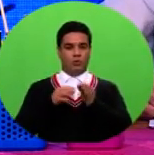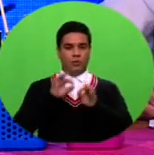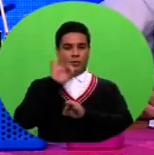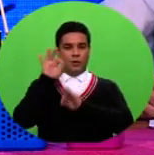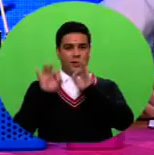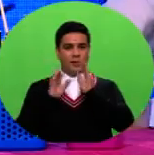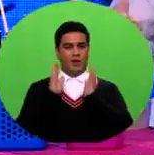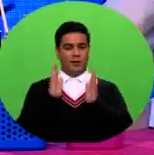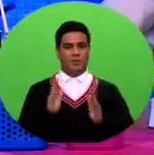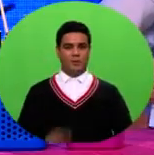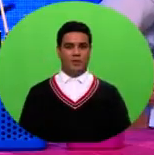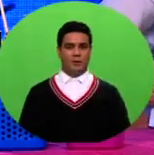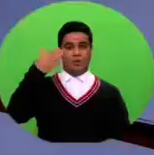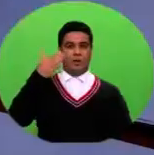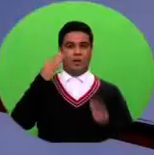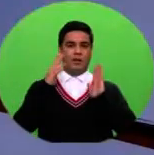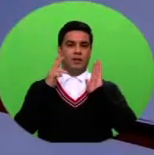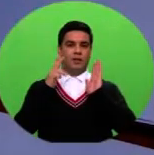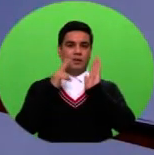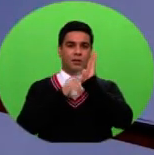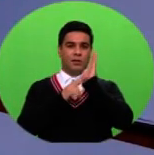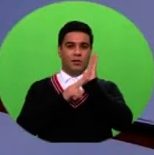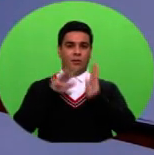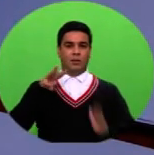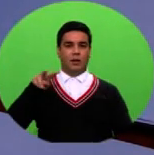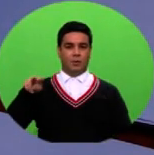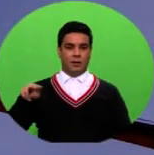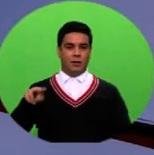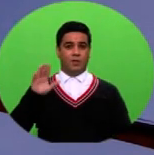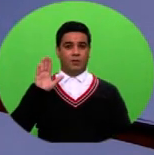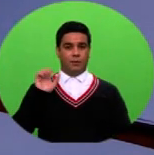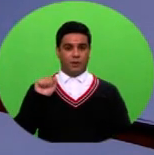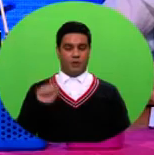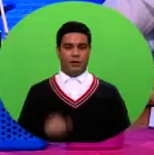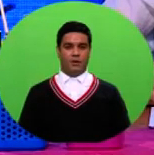o'lchamlar asosida. Tepadan yana 80 mm va